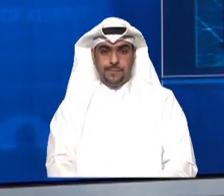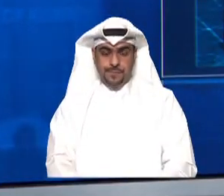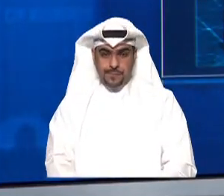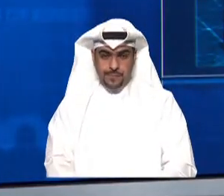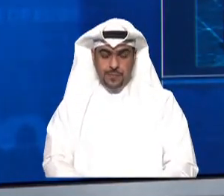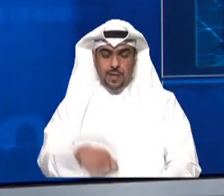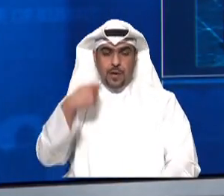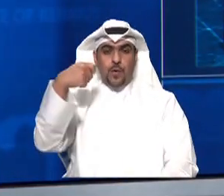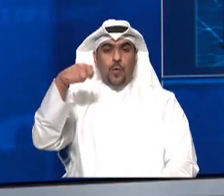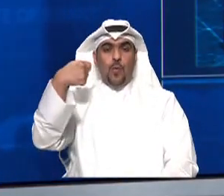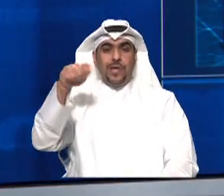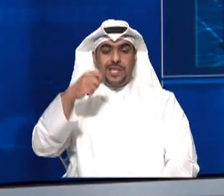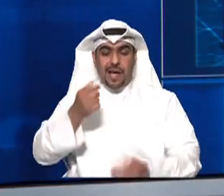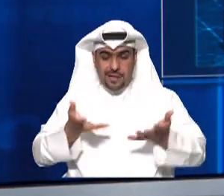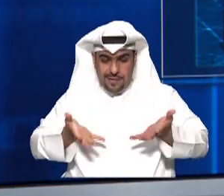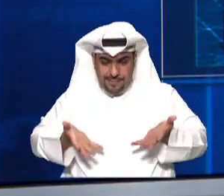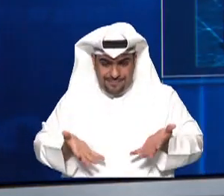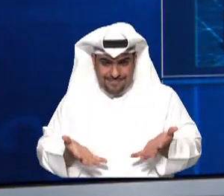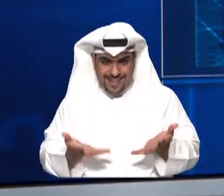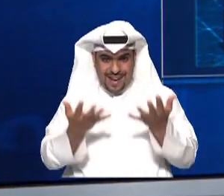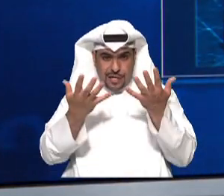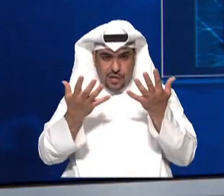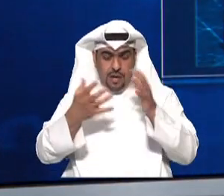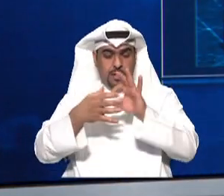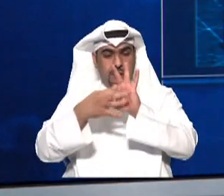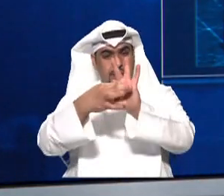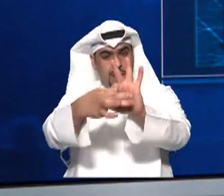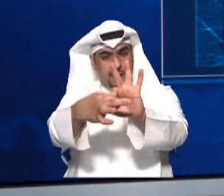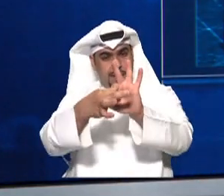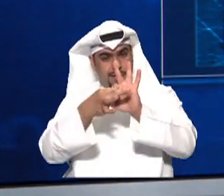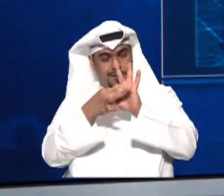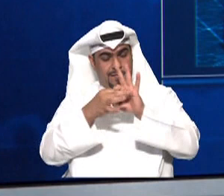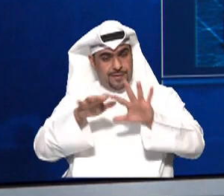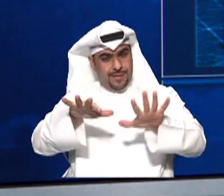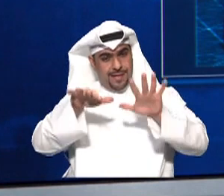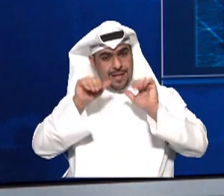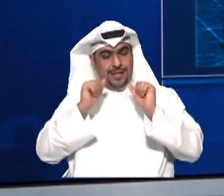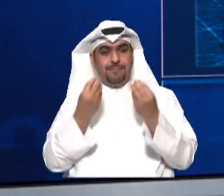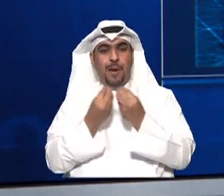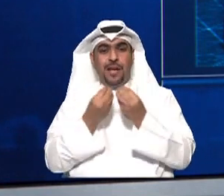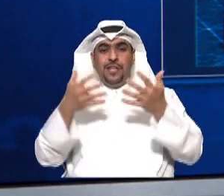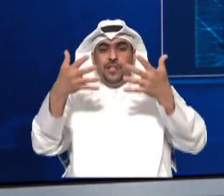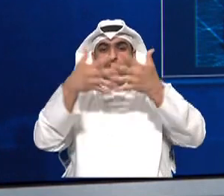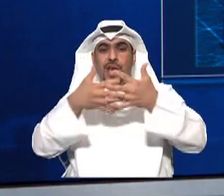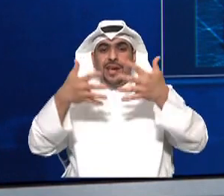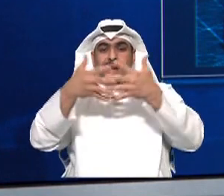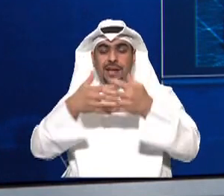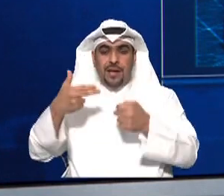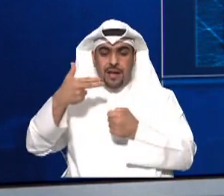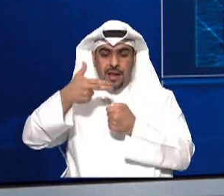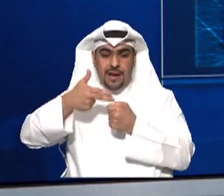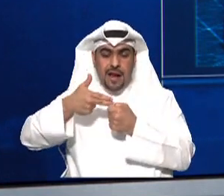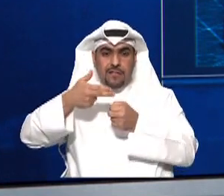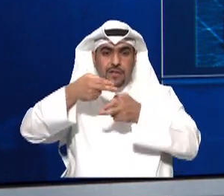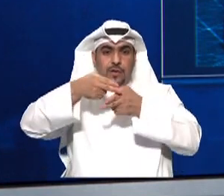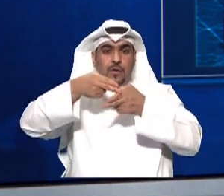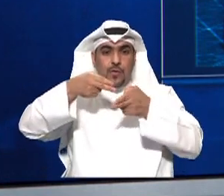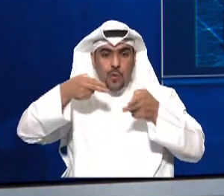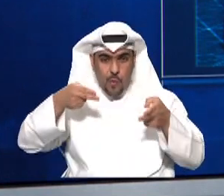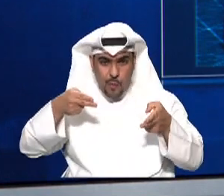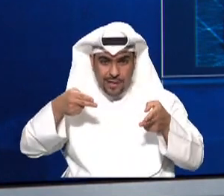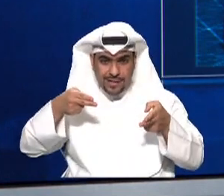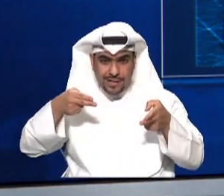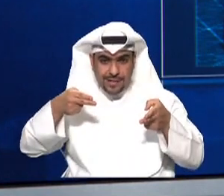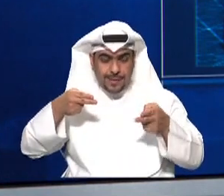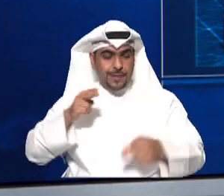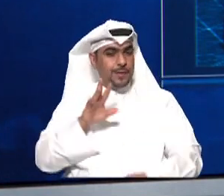أبرمت وزارة الأشغال العامة مع شركة نفط الكويت اتفاقية جديدة حول السماح للشركة ومؤسستها في